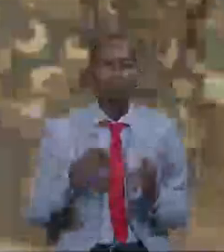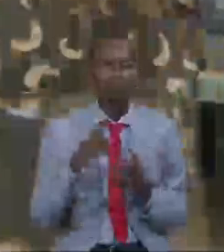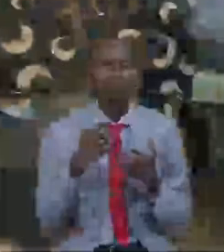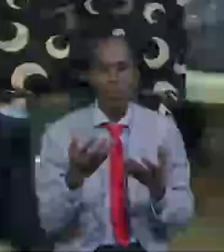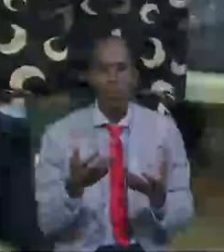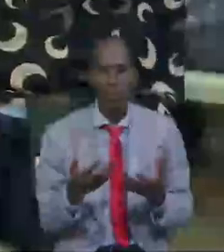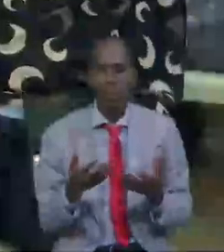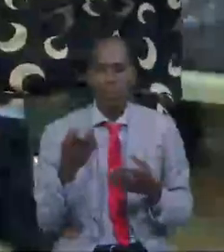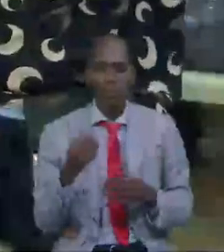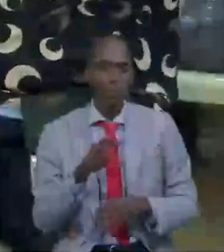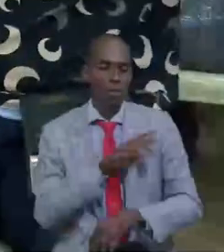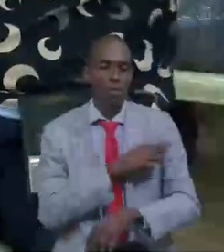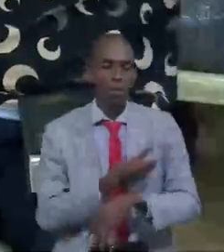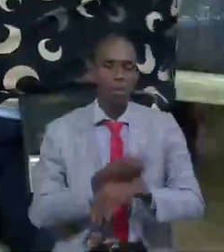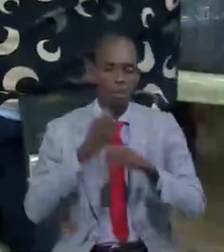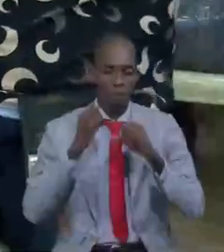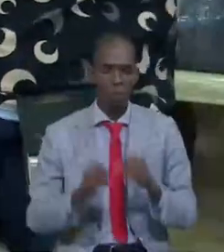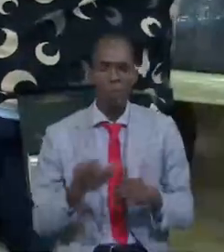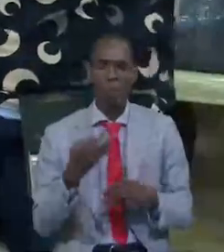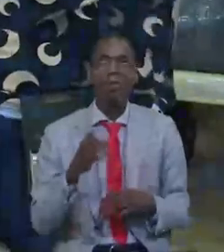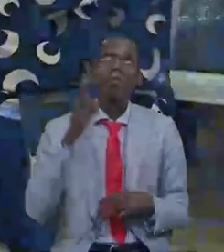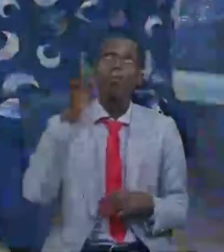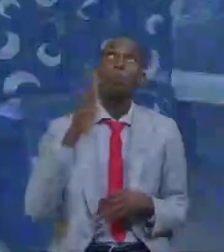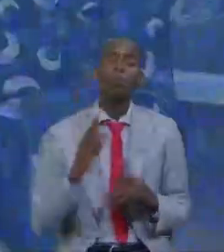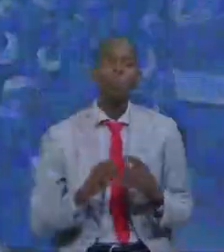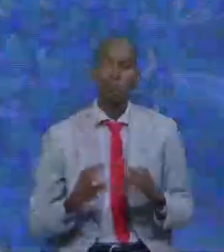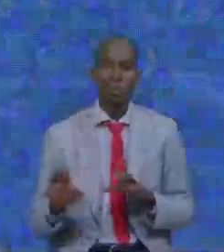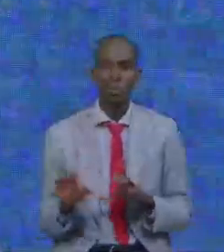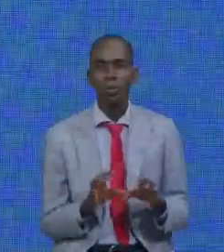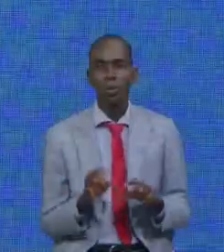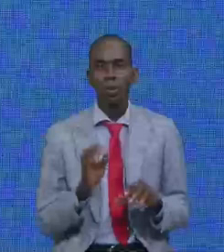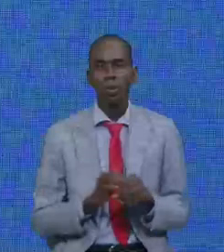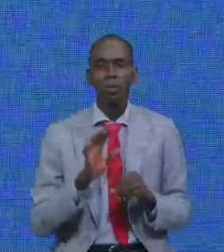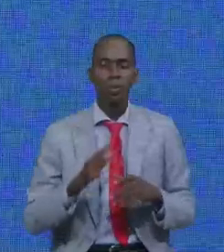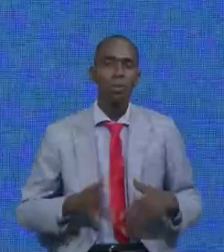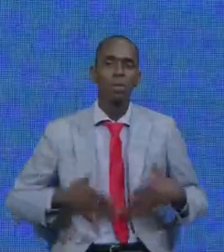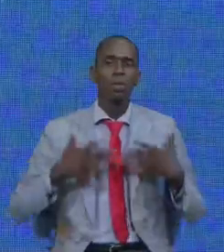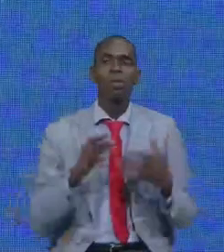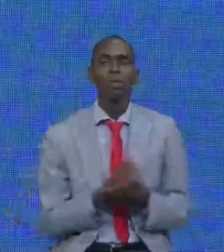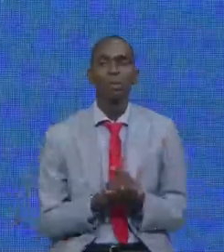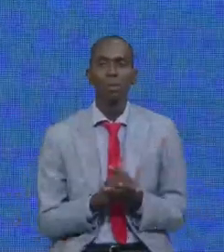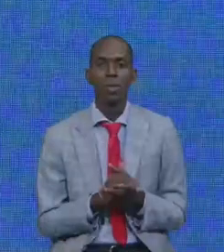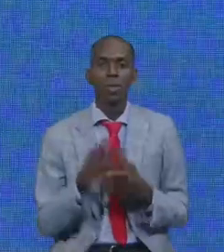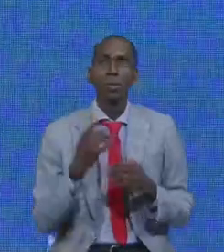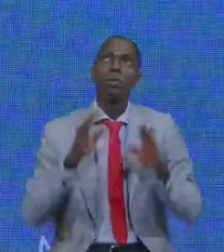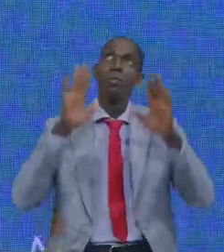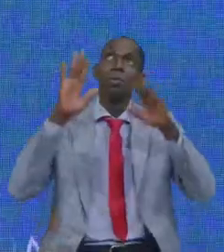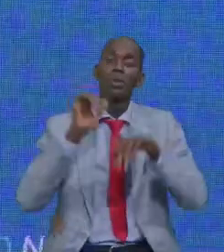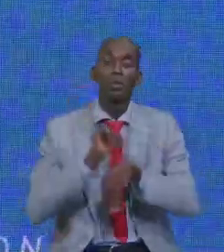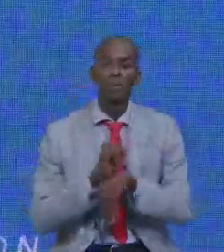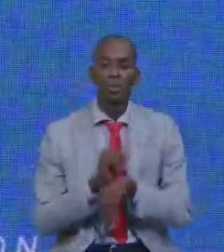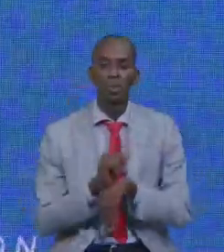La grande puissance de Dieu le fera dans ta vie. Le miracle, les signes